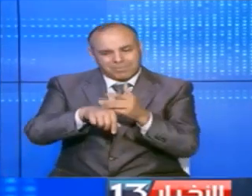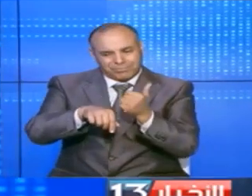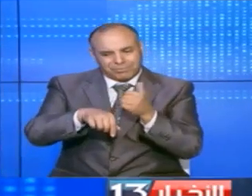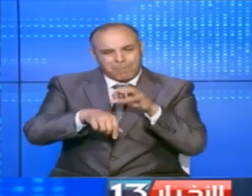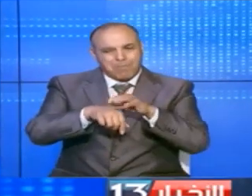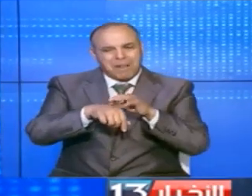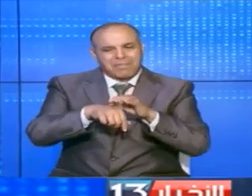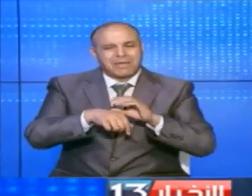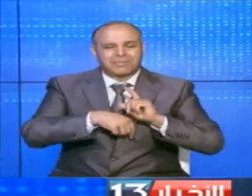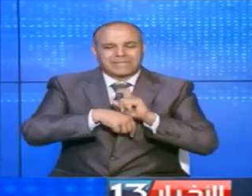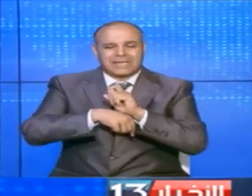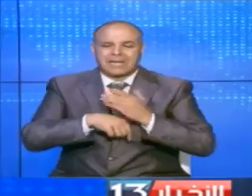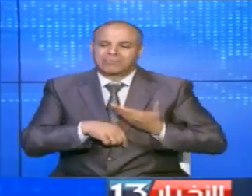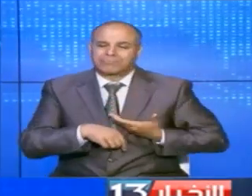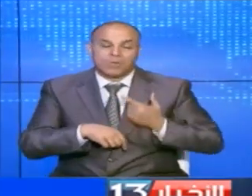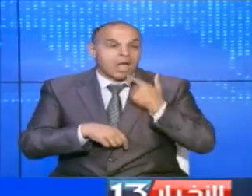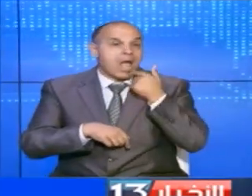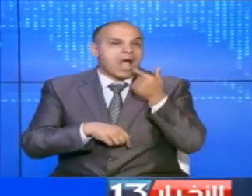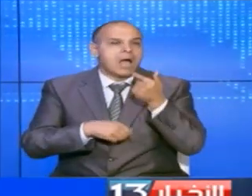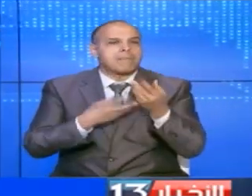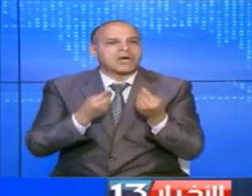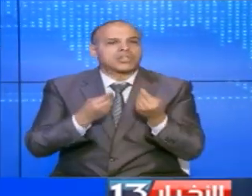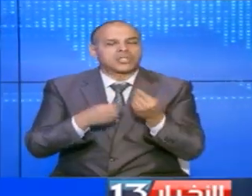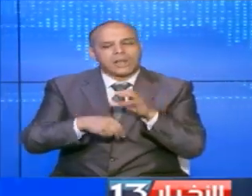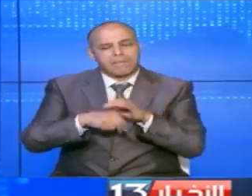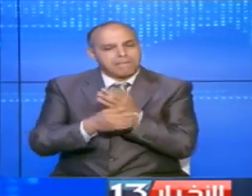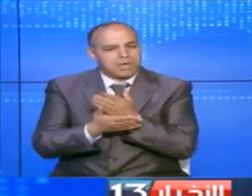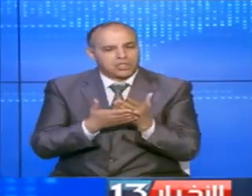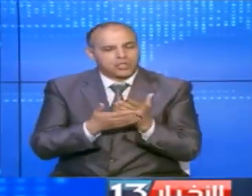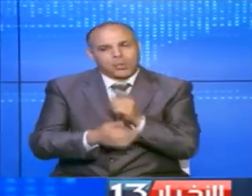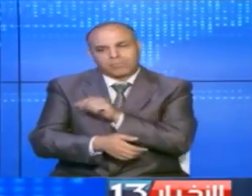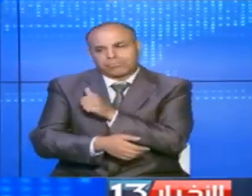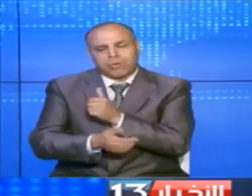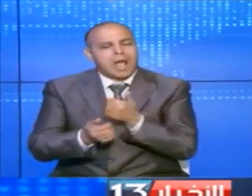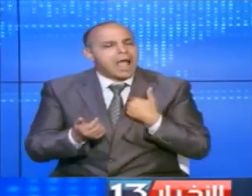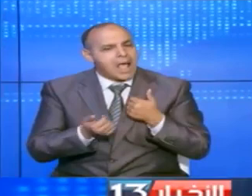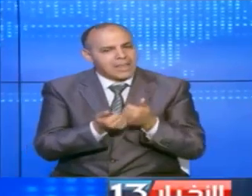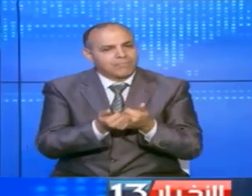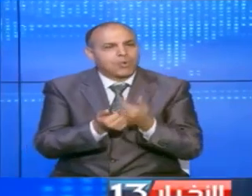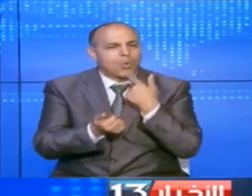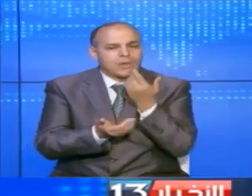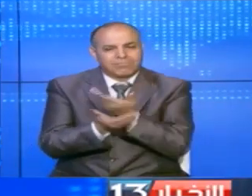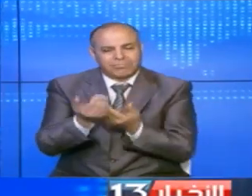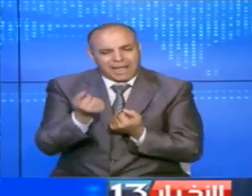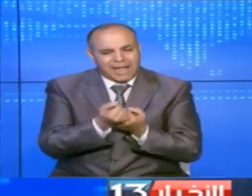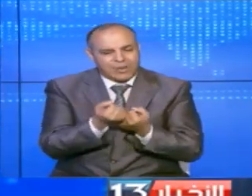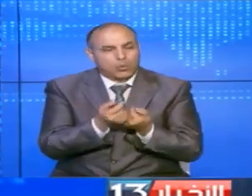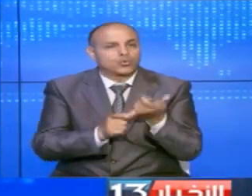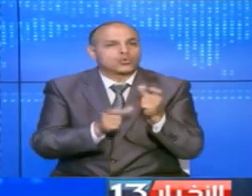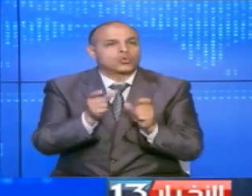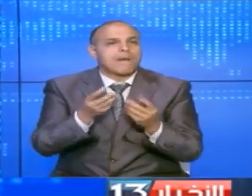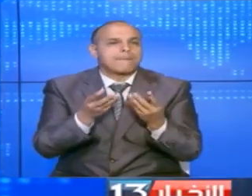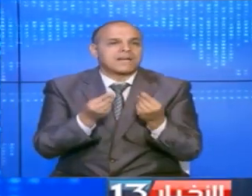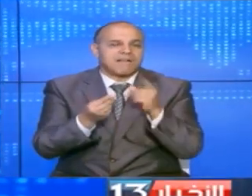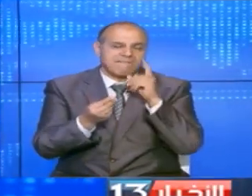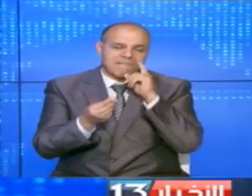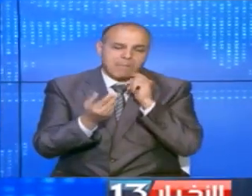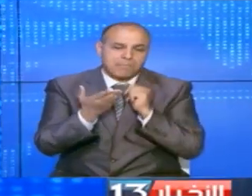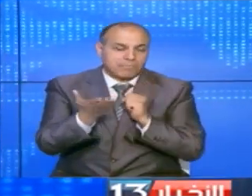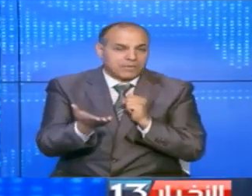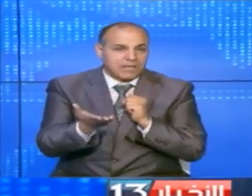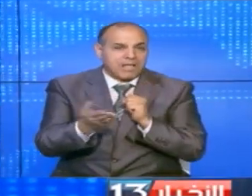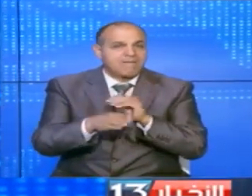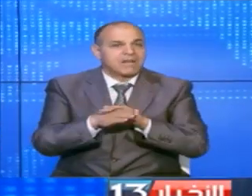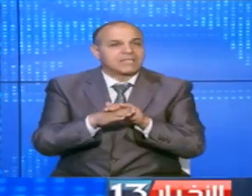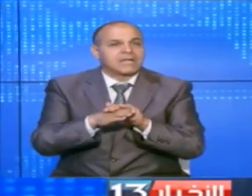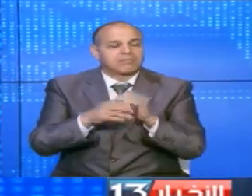سرطان الثدي تطوع خلاله الاطار الطبي وشبه الطبي لتقديم خدمات لفائده عدد من النساء في